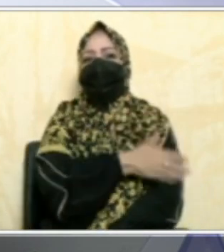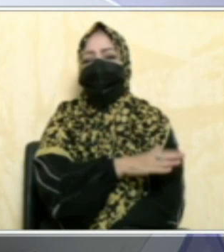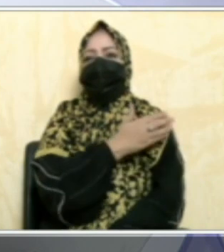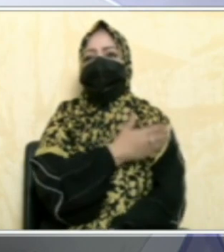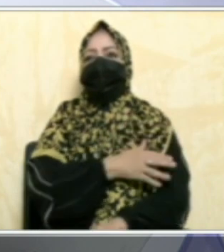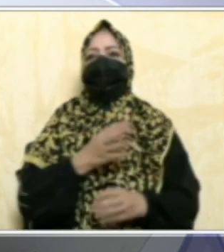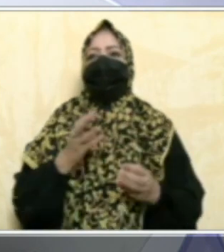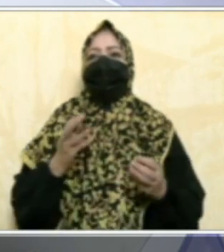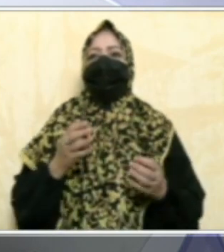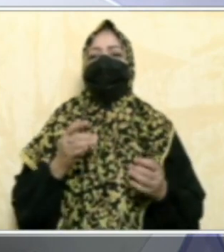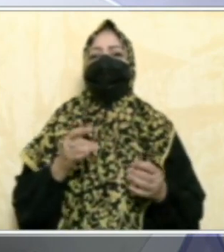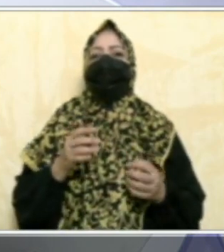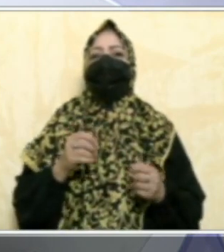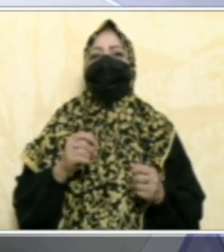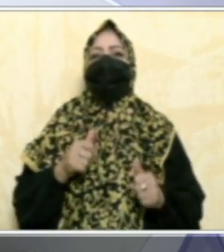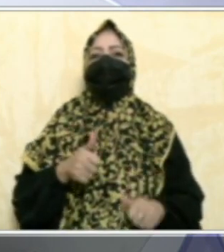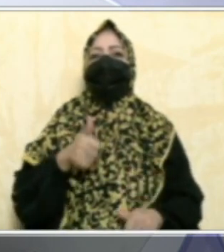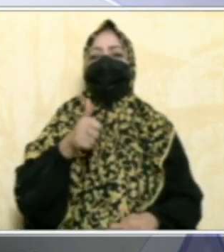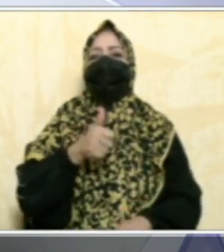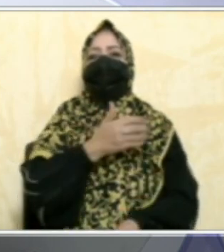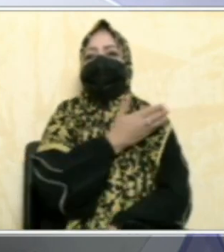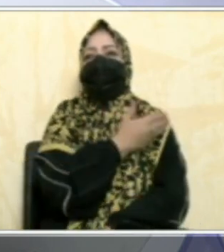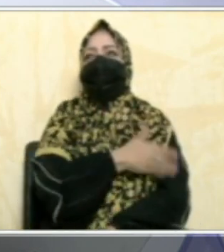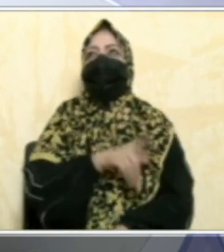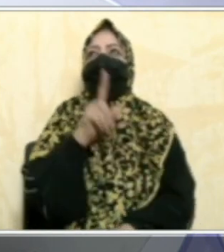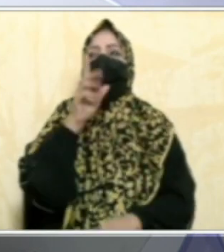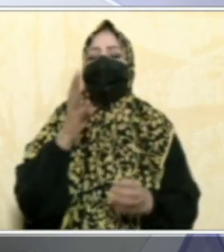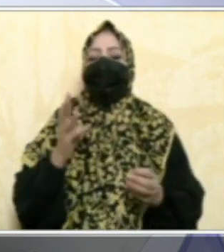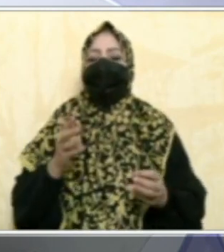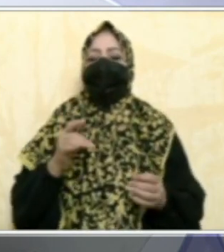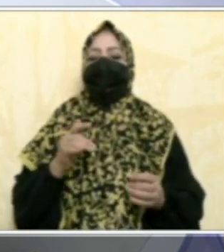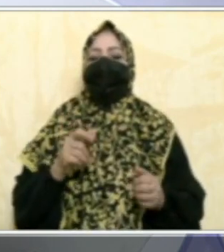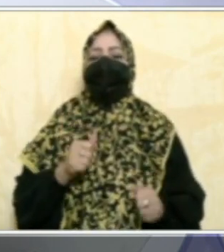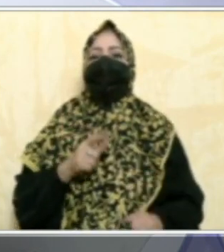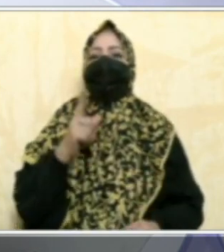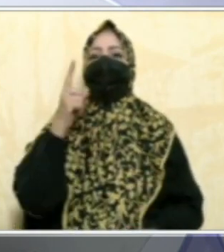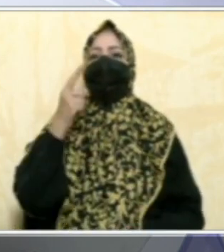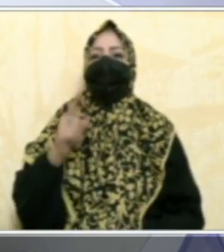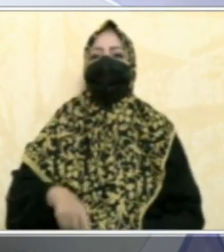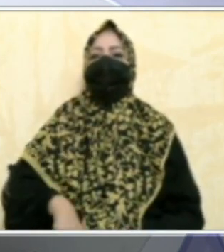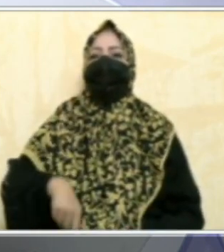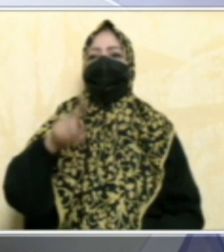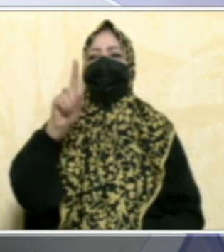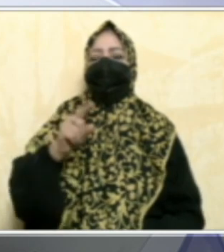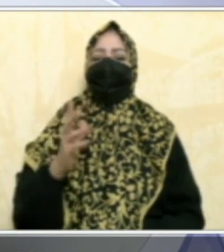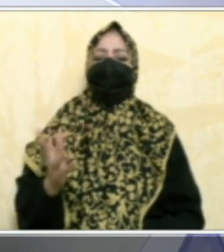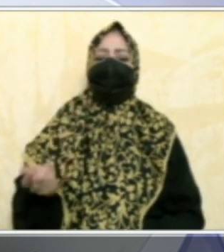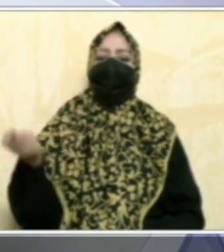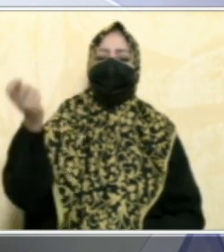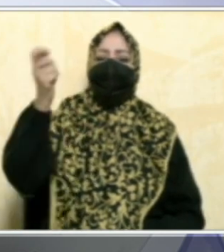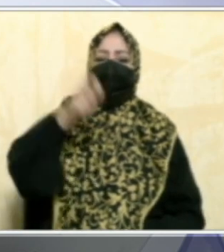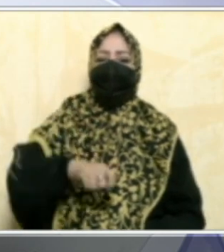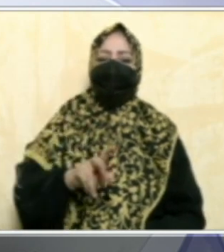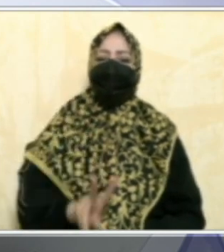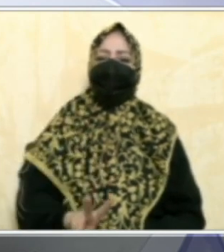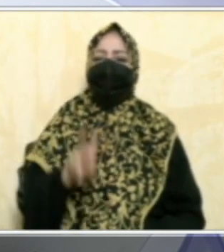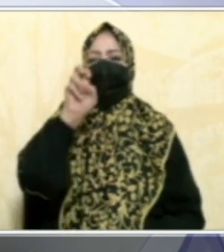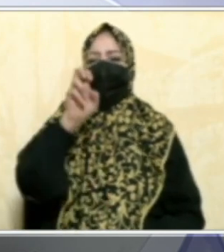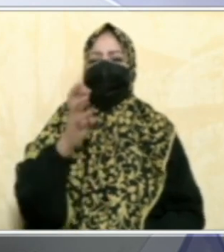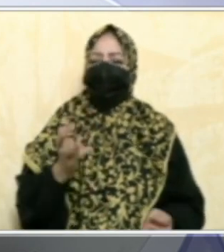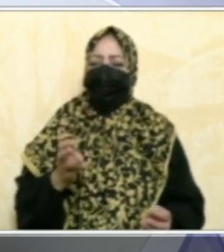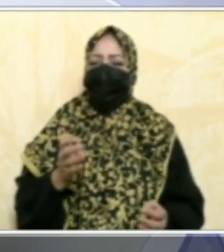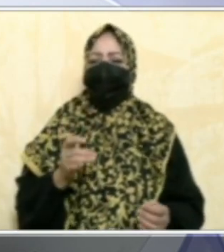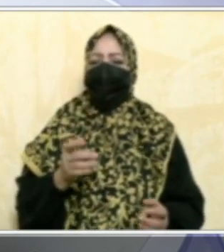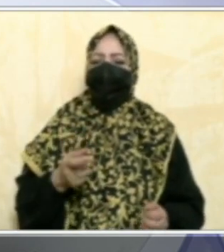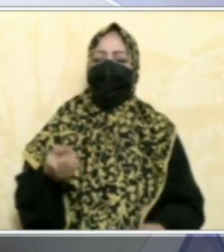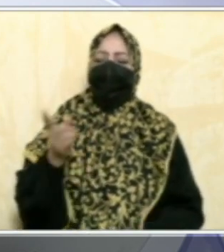فإني أستغفر الله وأتوب إليه في اليوم أكثر من 70 مرة، أكثر من 70. وورد في رواية